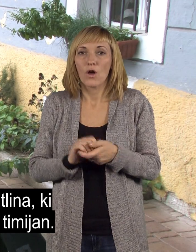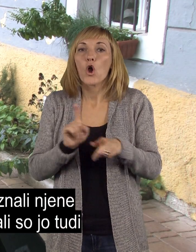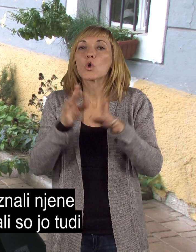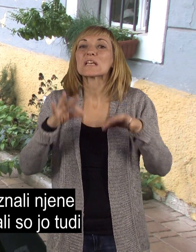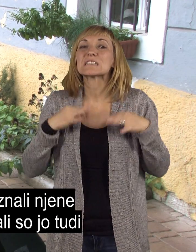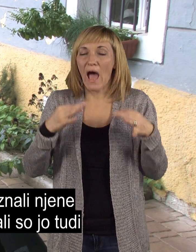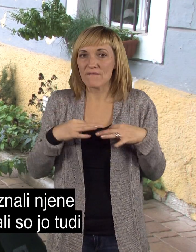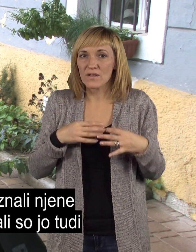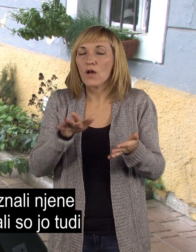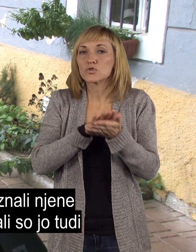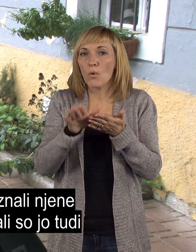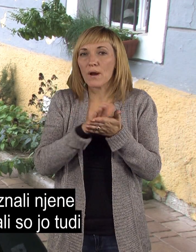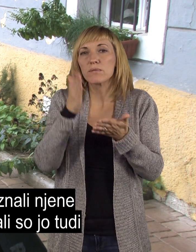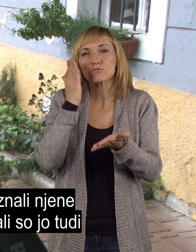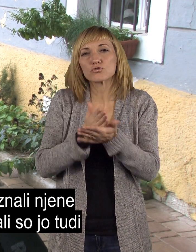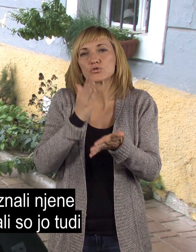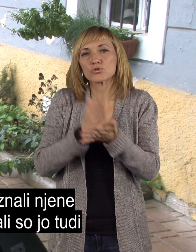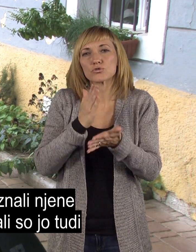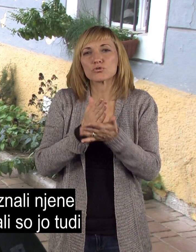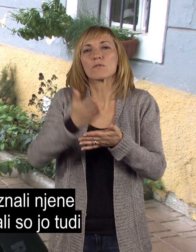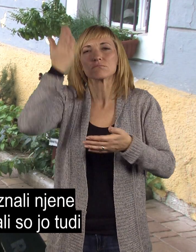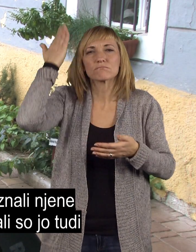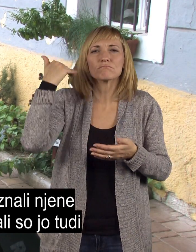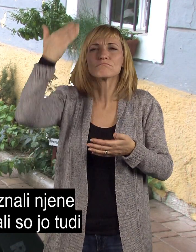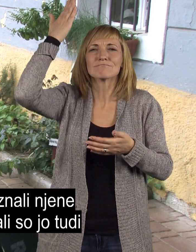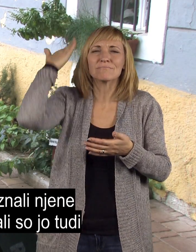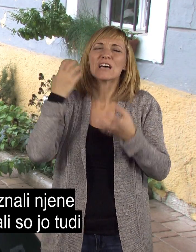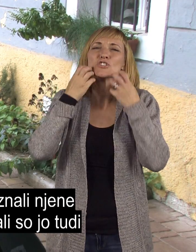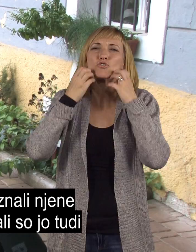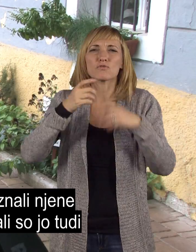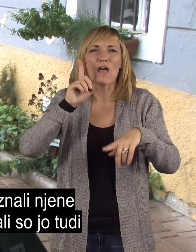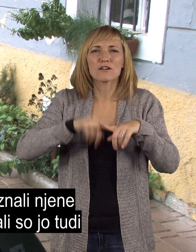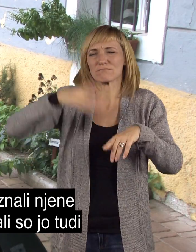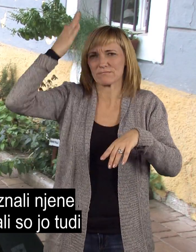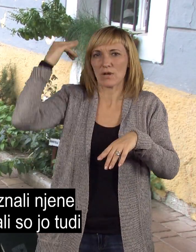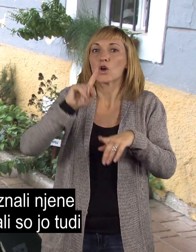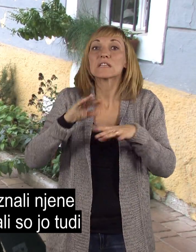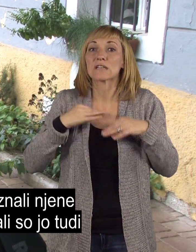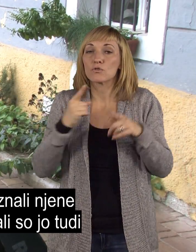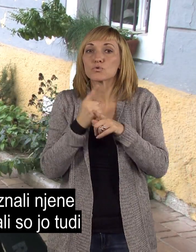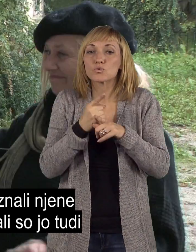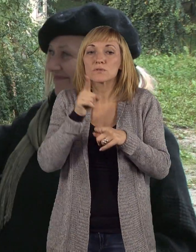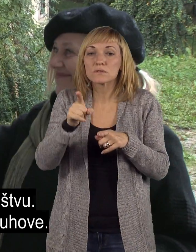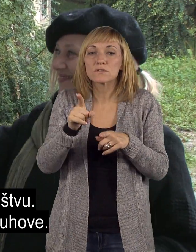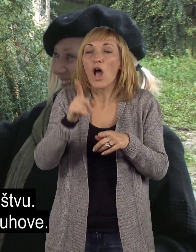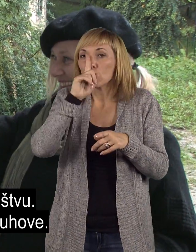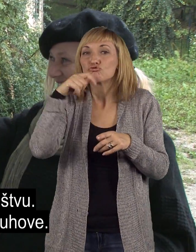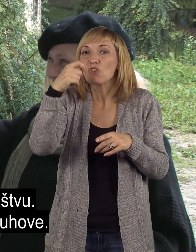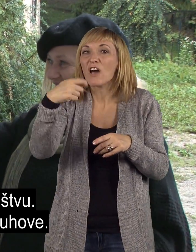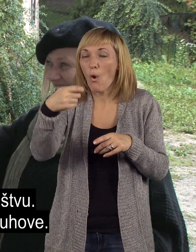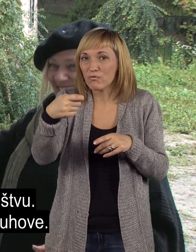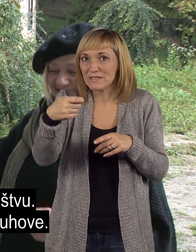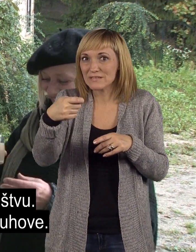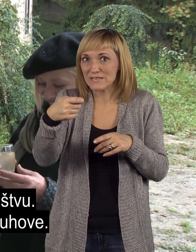Kot zdravilna rastlina se je uporabljala že v antičnih časih in ne samo kot zdravilna rastlina, tudi v mistiki in v čarovništvu.